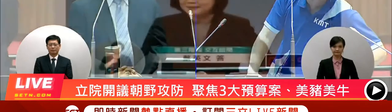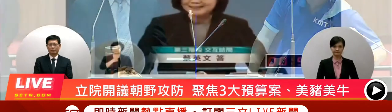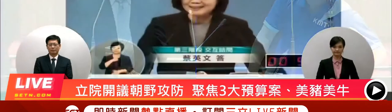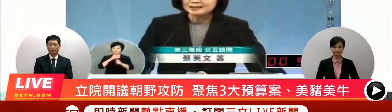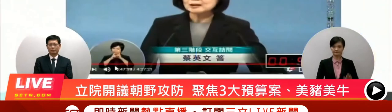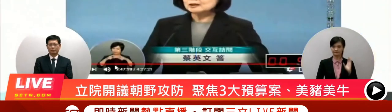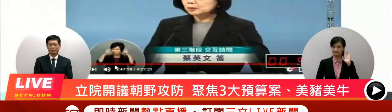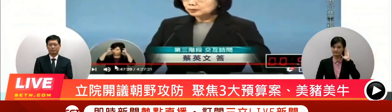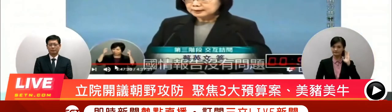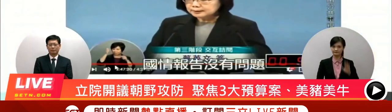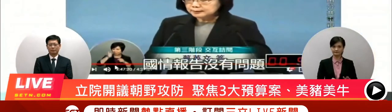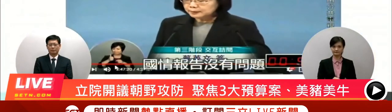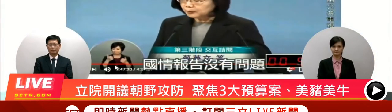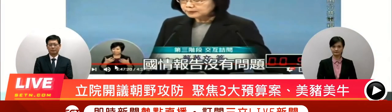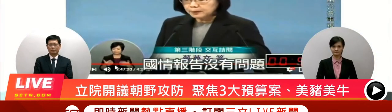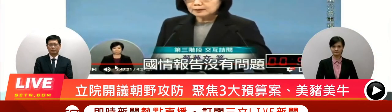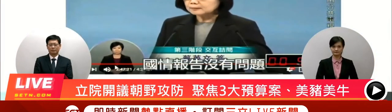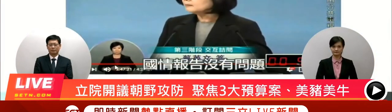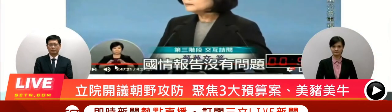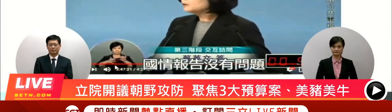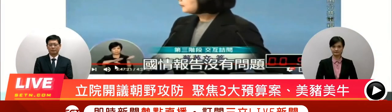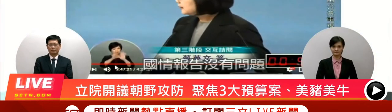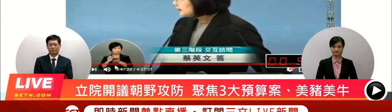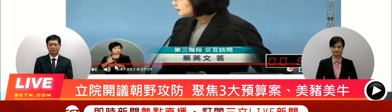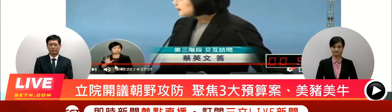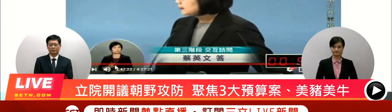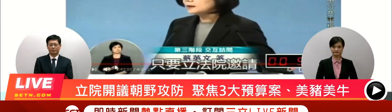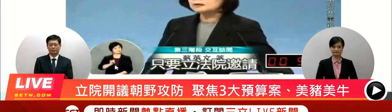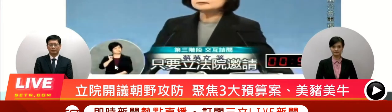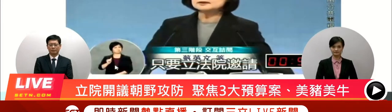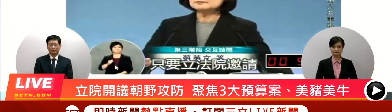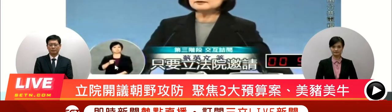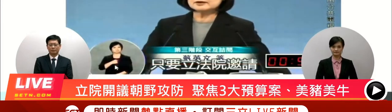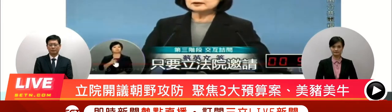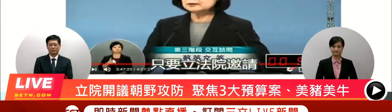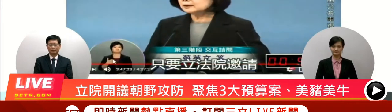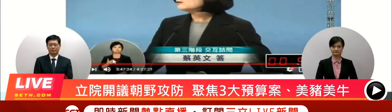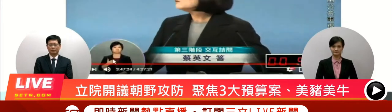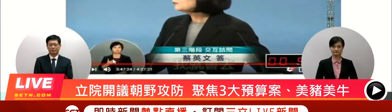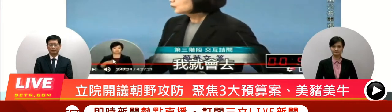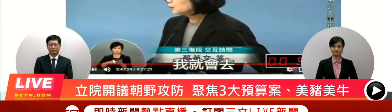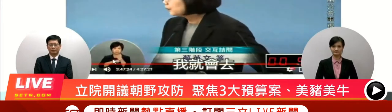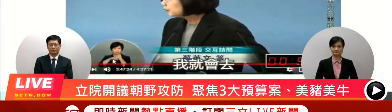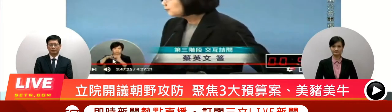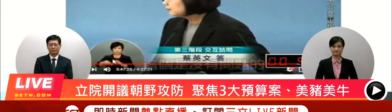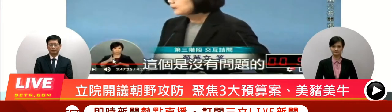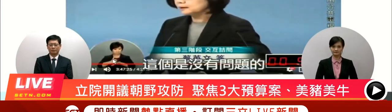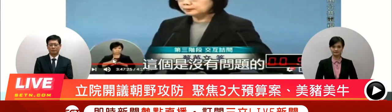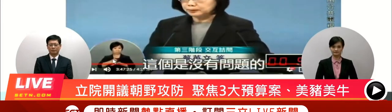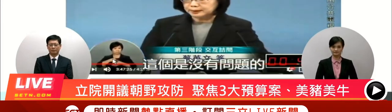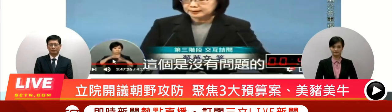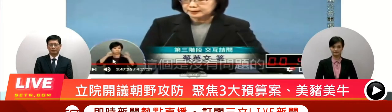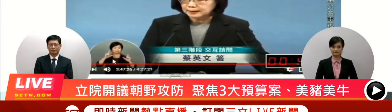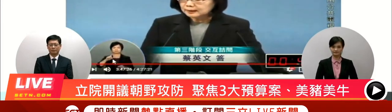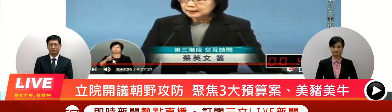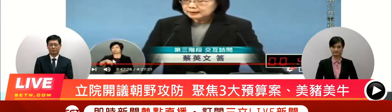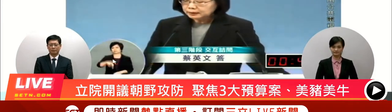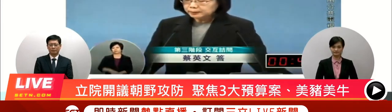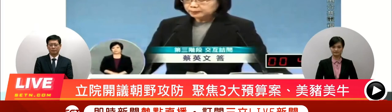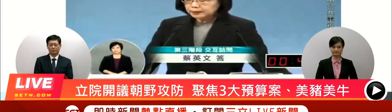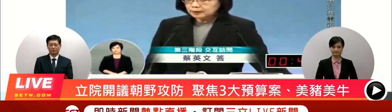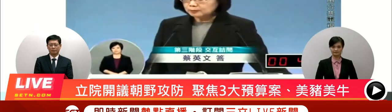问题啊，国情报告没有问题， 只要地法院 邀请，我就回去，这个是没有问题的。